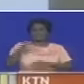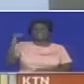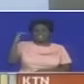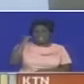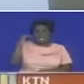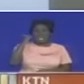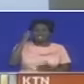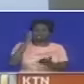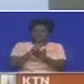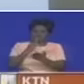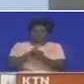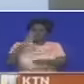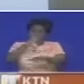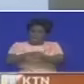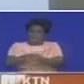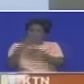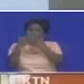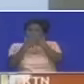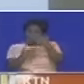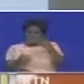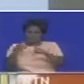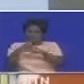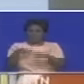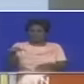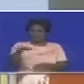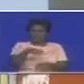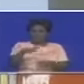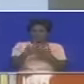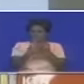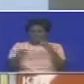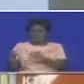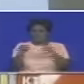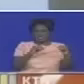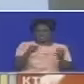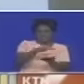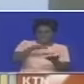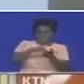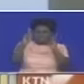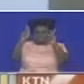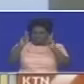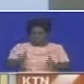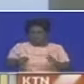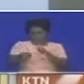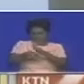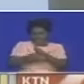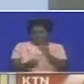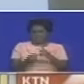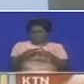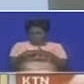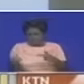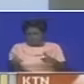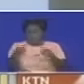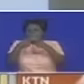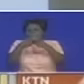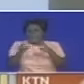actually supposed to get blood from Regional Blood Transfusion Center Kisumu, that is the primary source, but